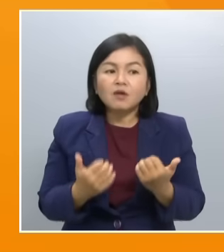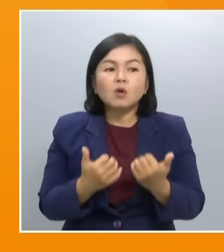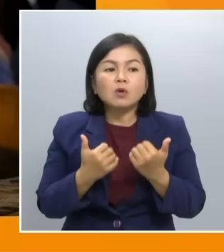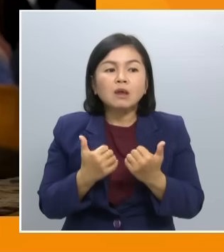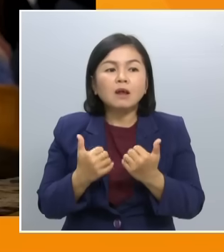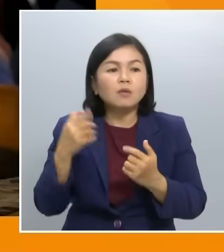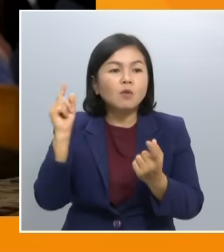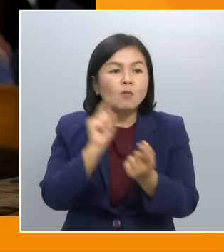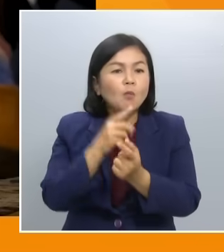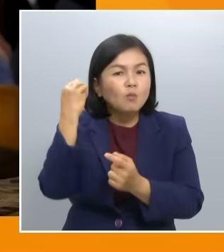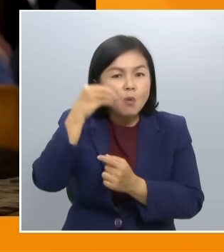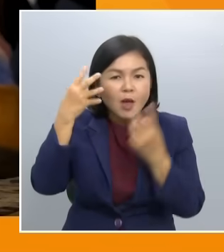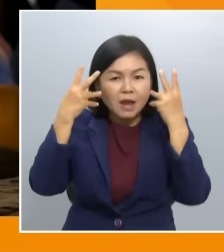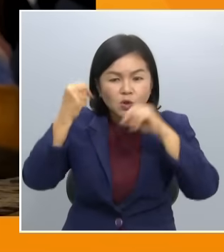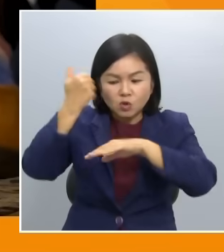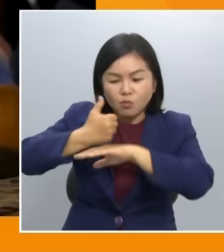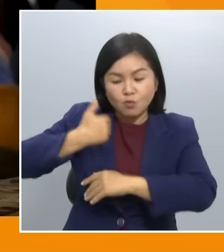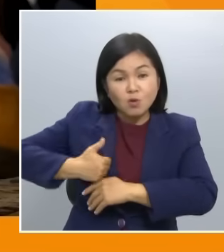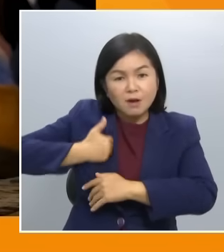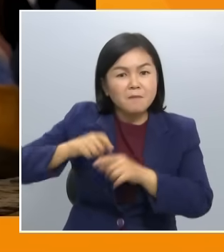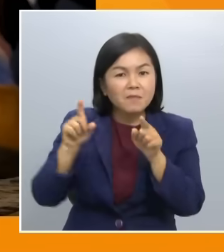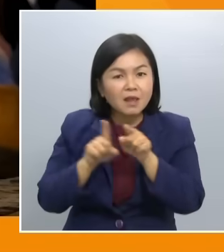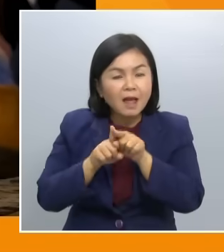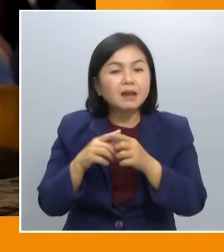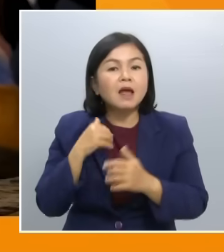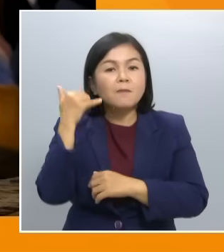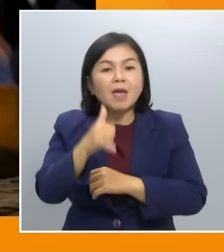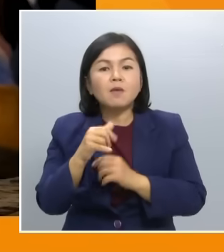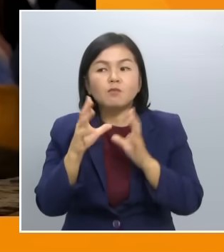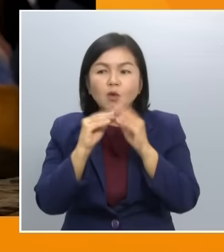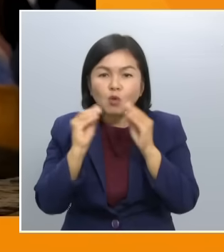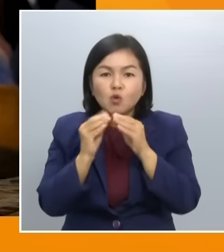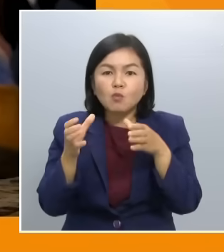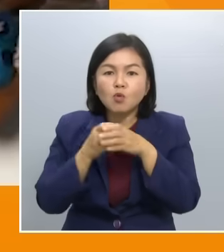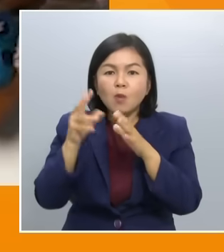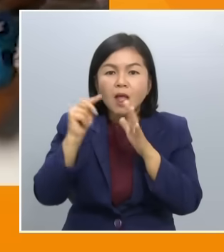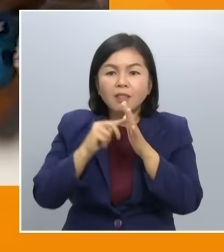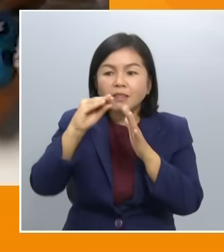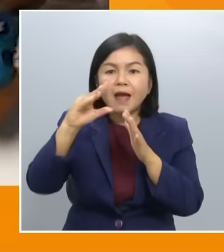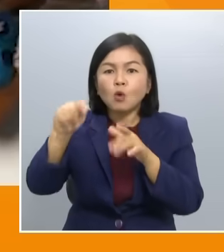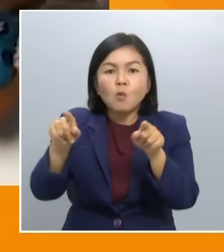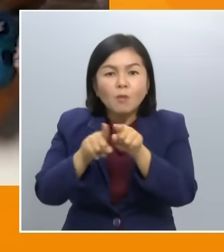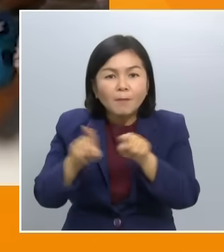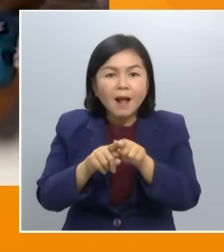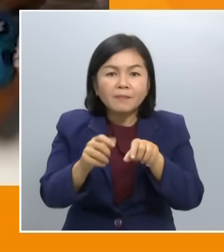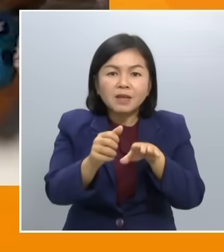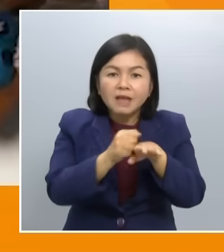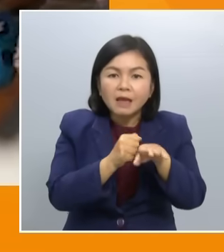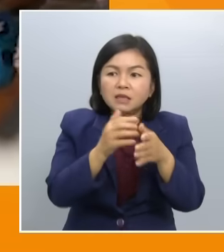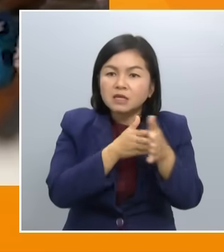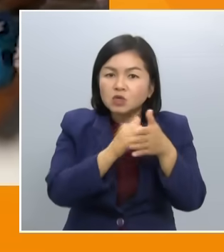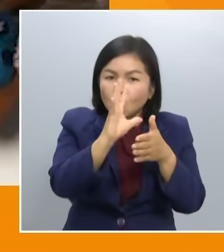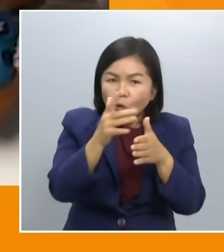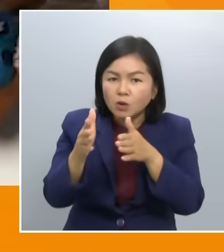ครั้งของแจสตินทรูโดเนี่ยเป็นต้นว่าการไปประชุมนาโต้ก็ใส่ถุงเท้าข้างหนึ่งสีชมพูข้างหนึ่